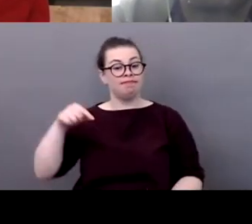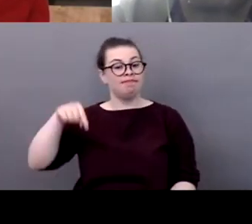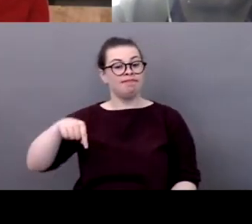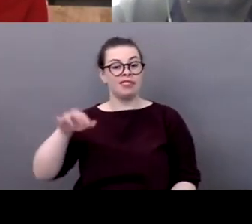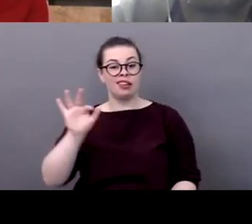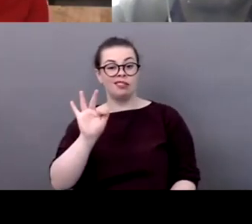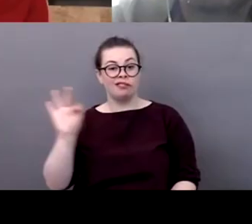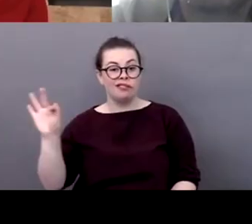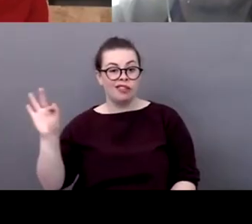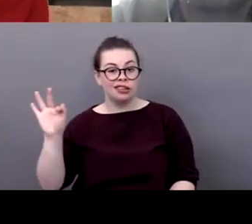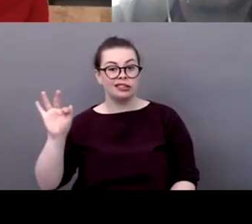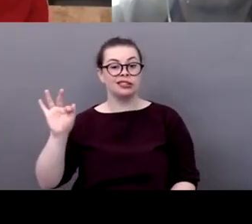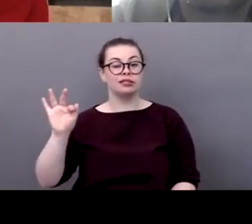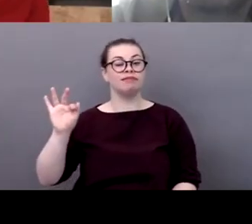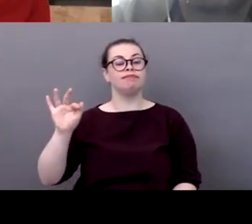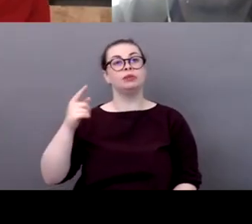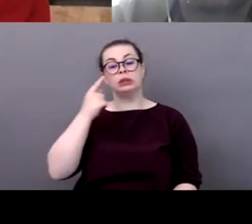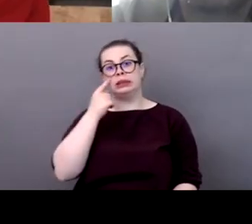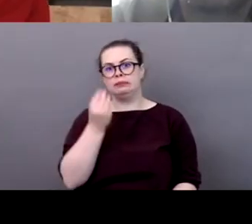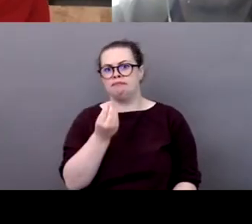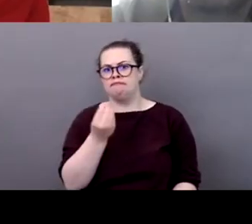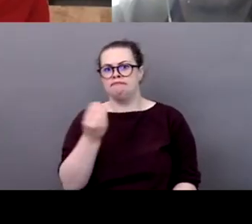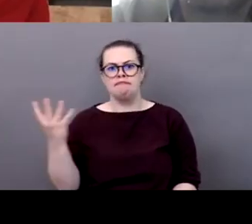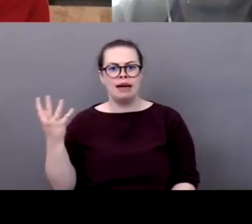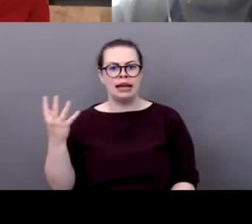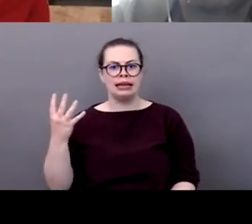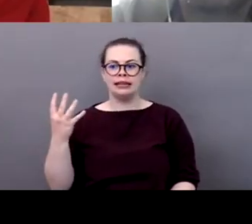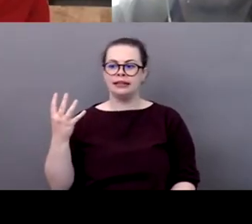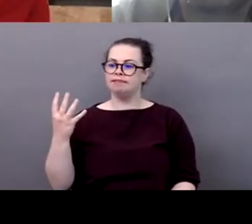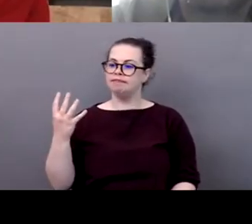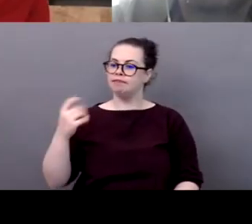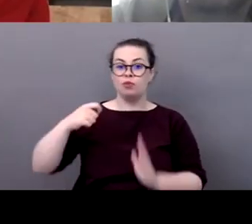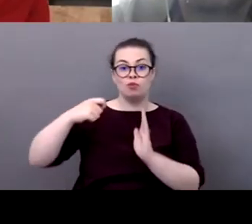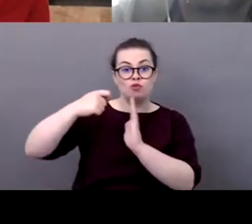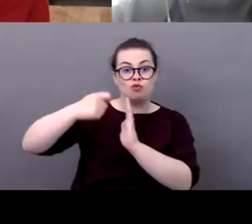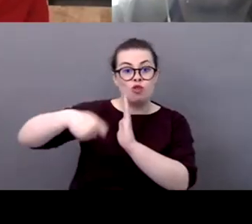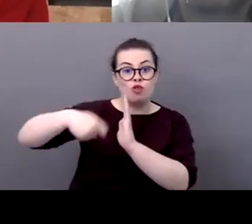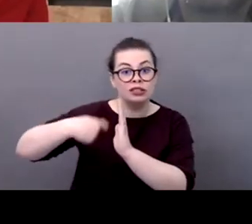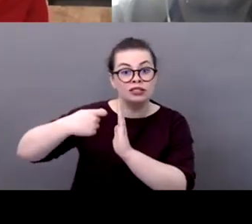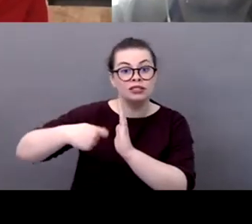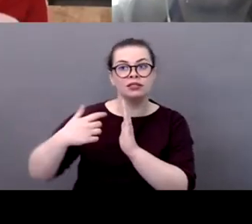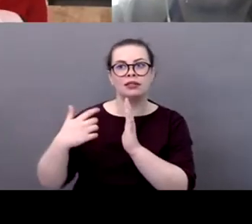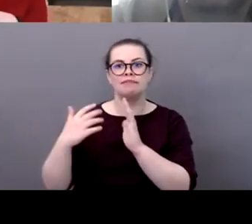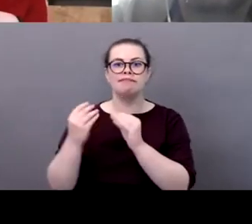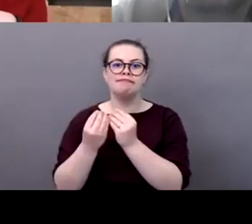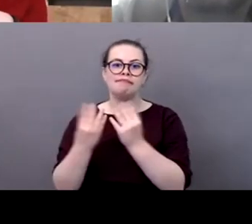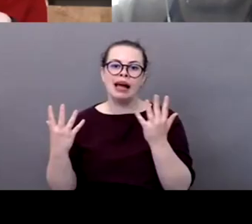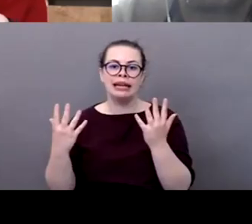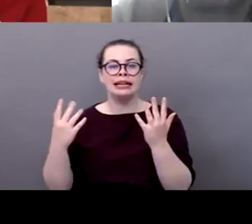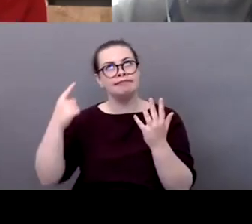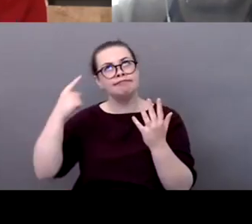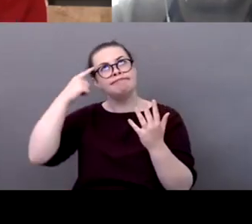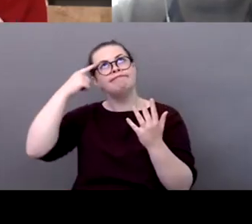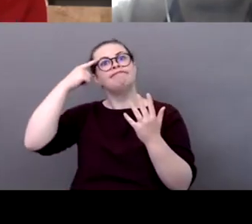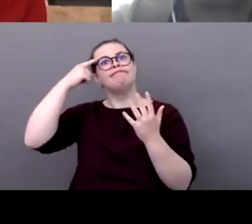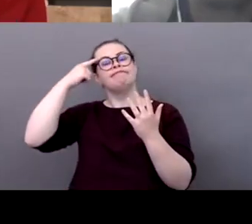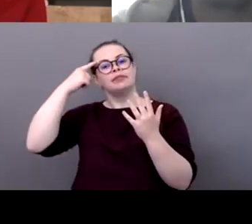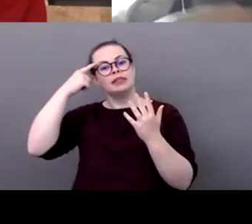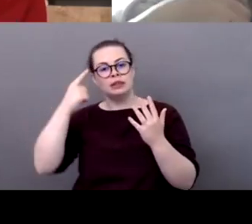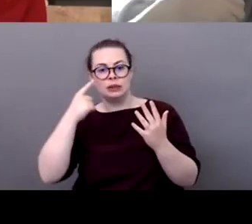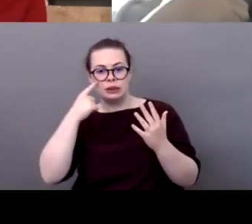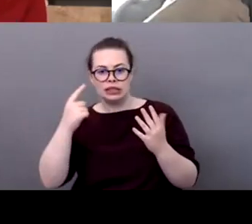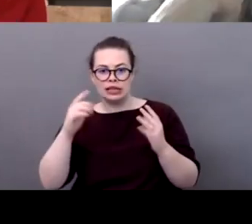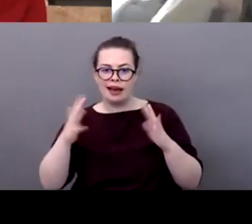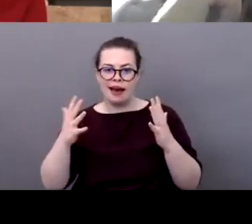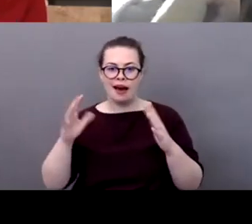peu près. Je pense notamment à la réduction des déchets, reduction, la réparation du matériel, le réemploi,